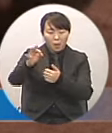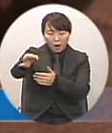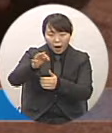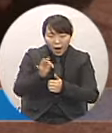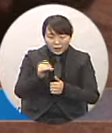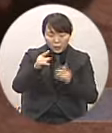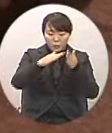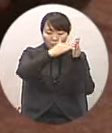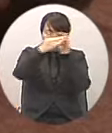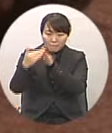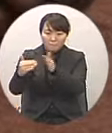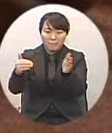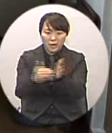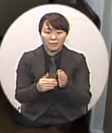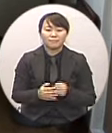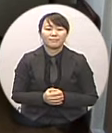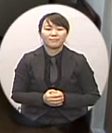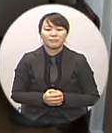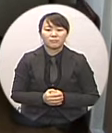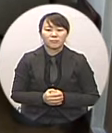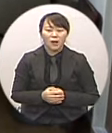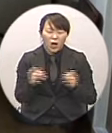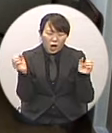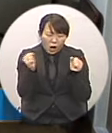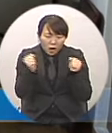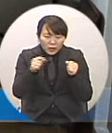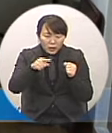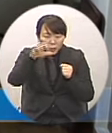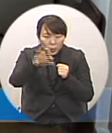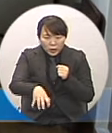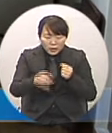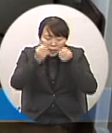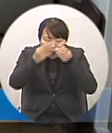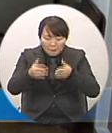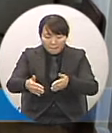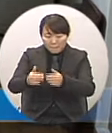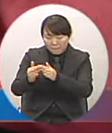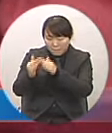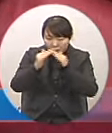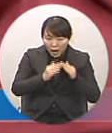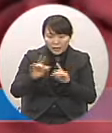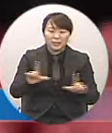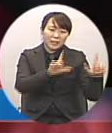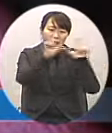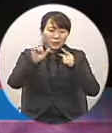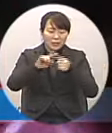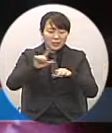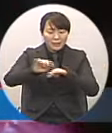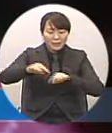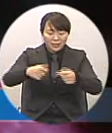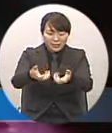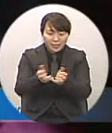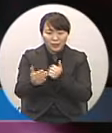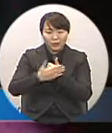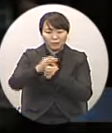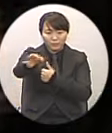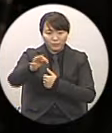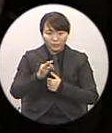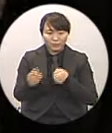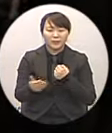이곳으로 이사왔습니다 혹한의 이곳에서 새 둥지를 틀 수 있었던 건 지자체 주거비 지원금